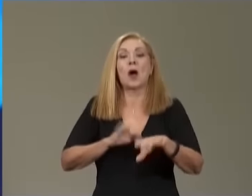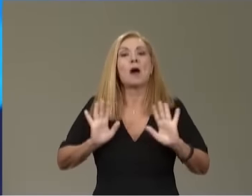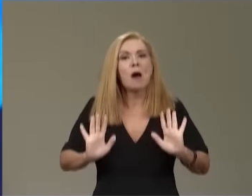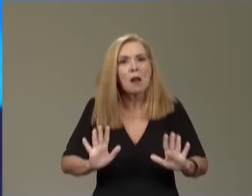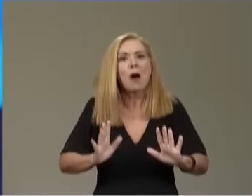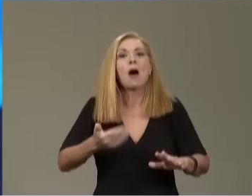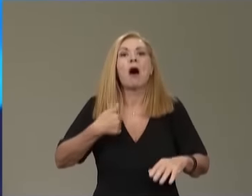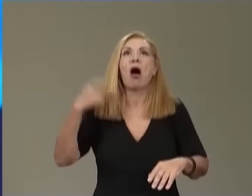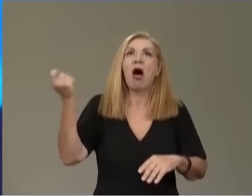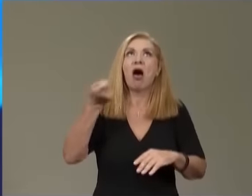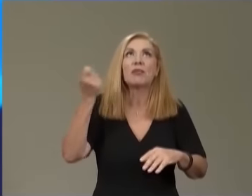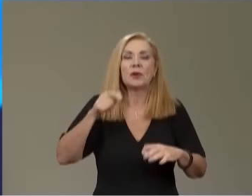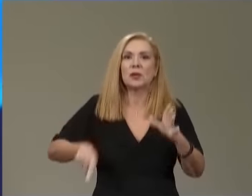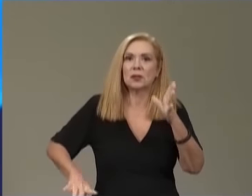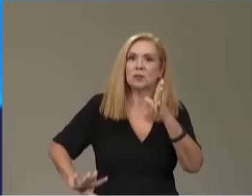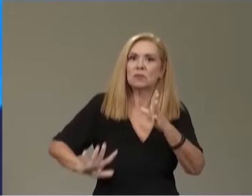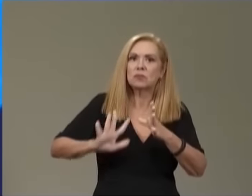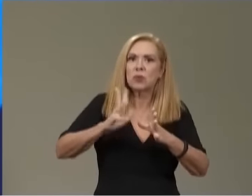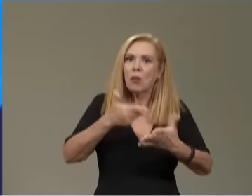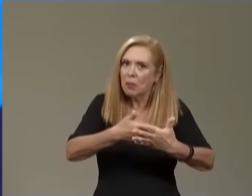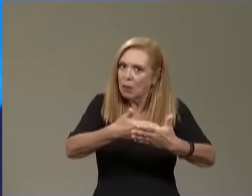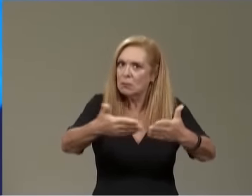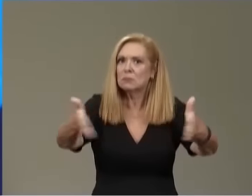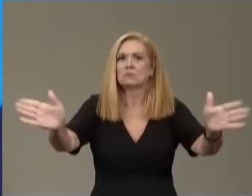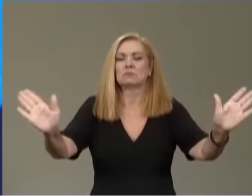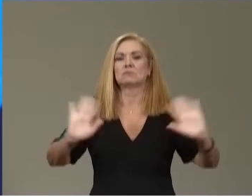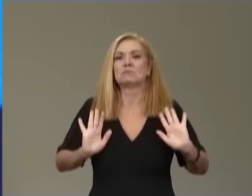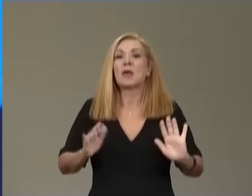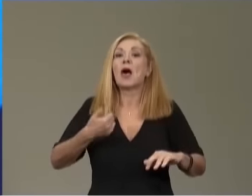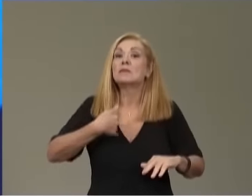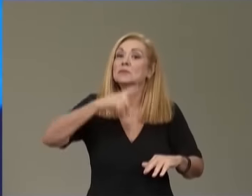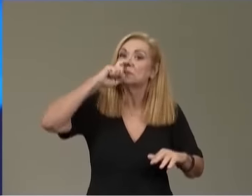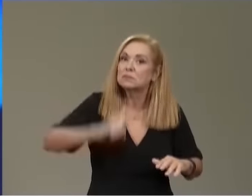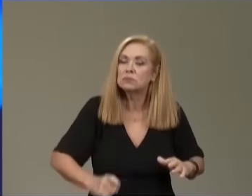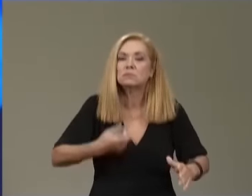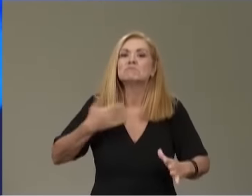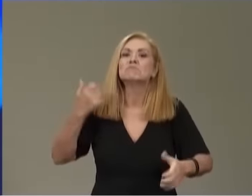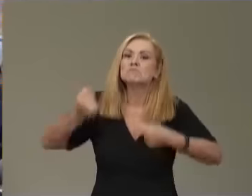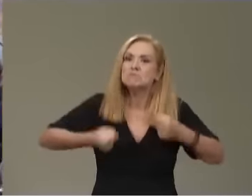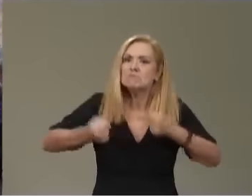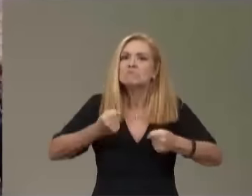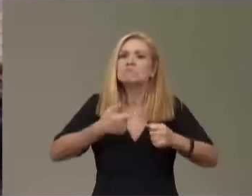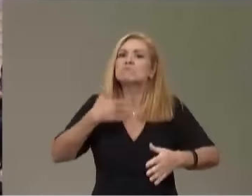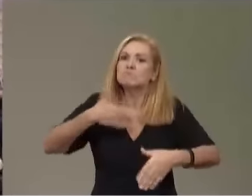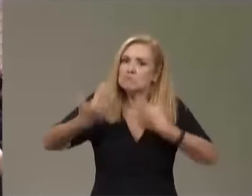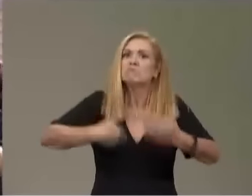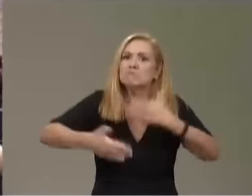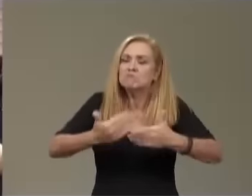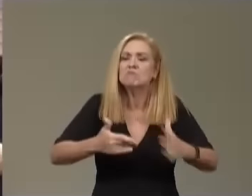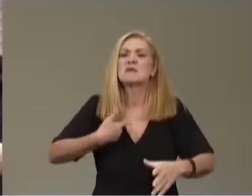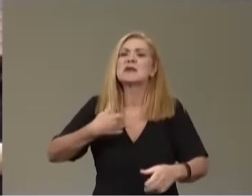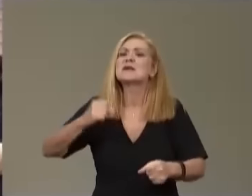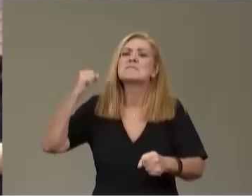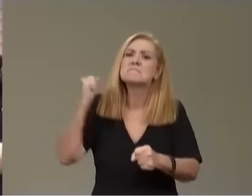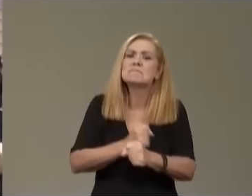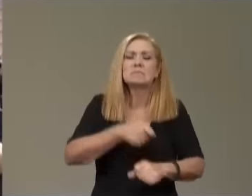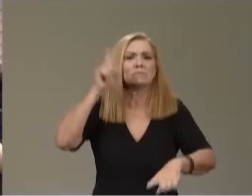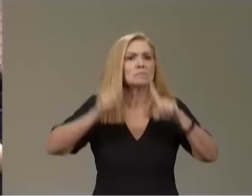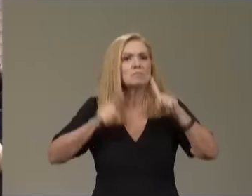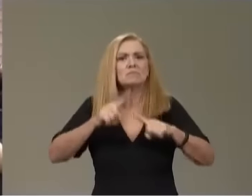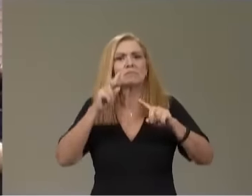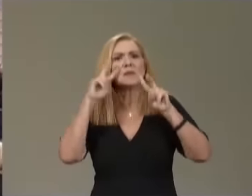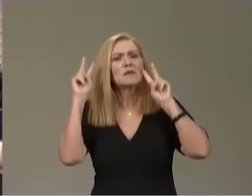της εθνικής πρόοδου έχει ανοίξει. Και εμείς οφείλουμε να τον τρέξουμε πιο γρήγορα. Γιατί σε πείσμα όσων βλέπουν